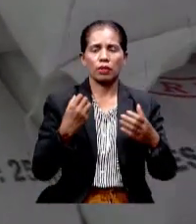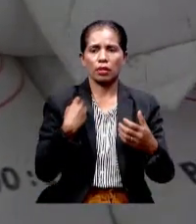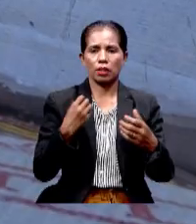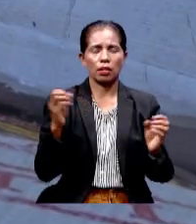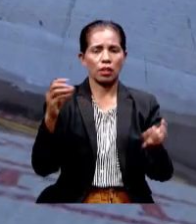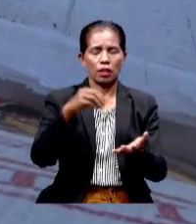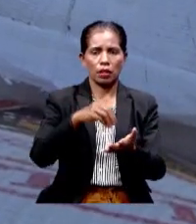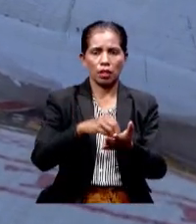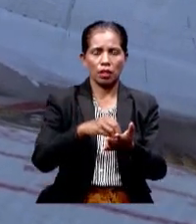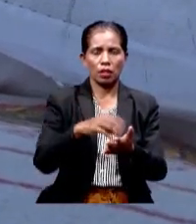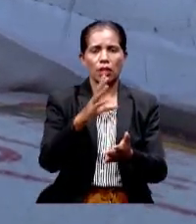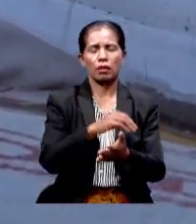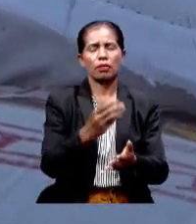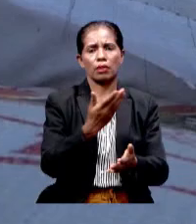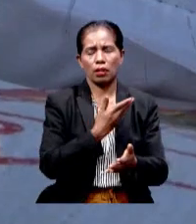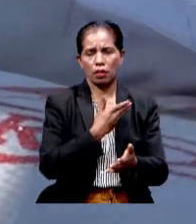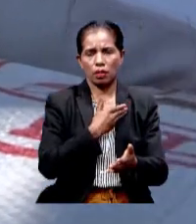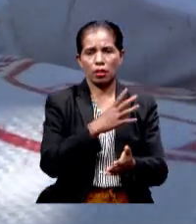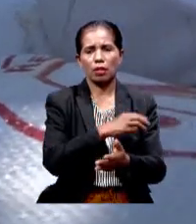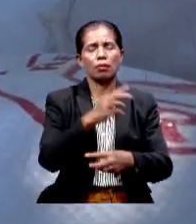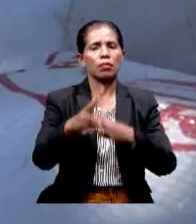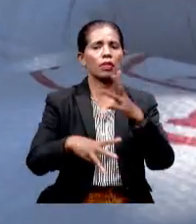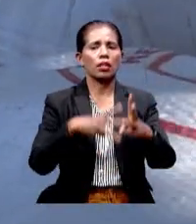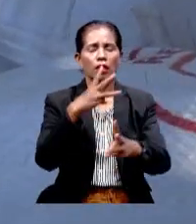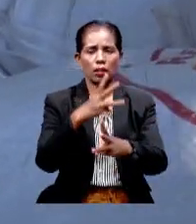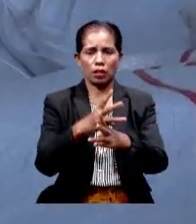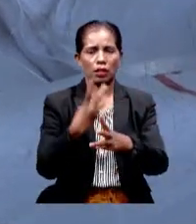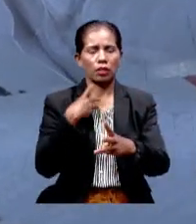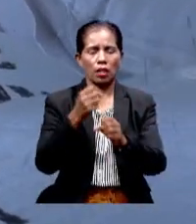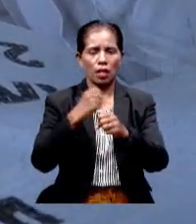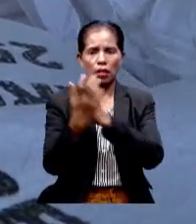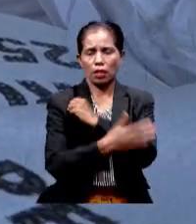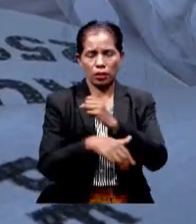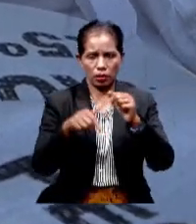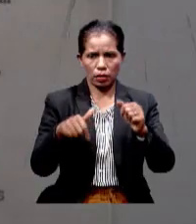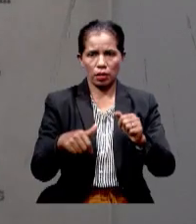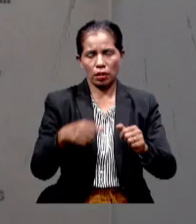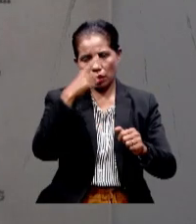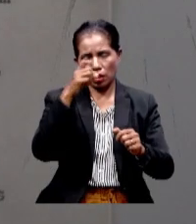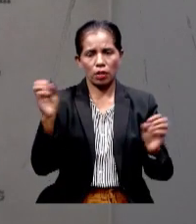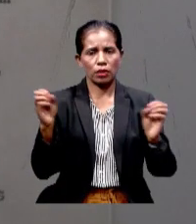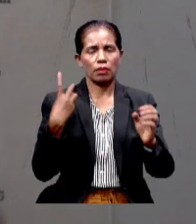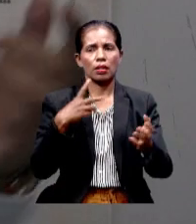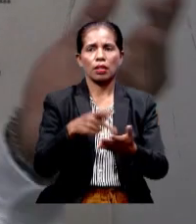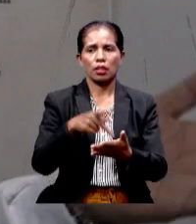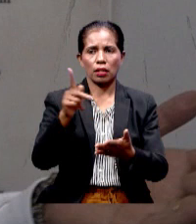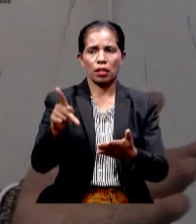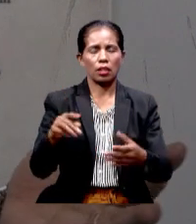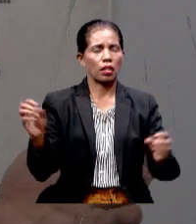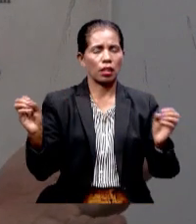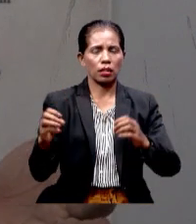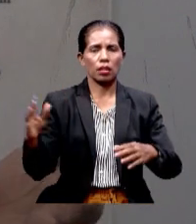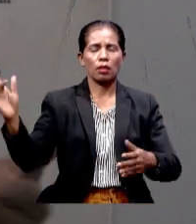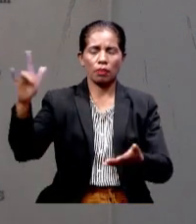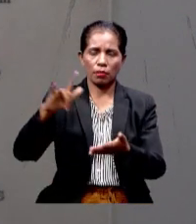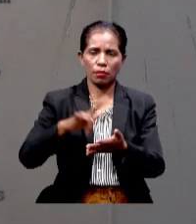garanti presune tamba presune presu mundial laos presu ida nebe ita halu hera ilaran. Laos tambah itu netasa nede, Laos tambah Porto jadi